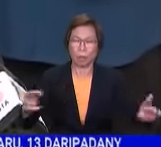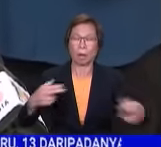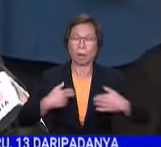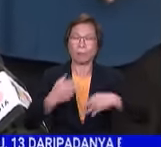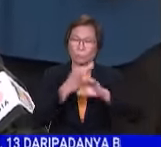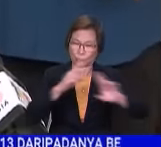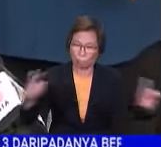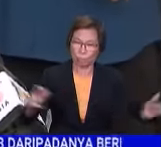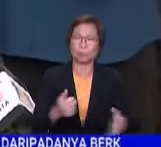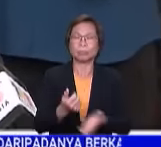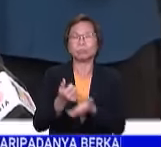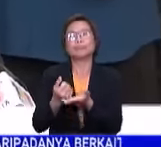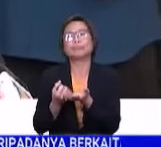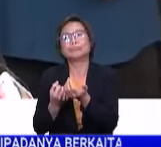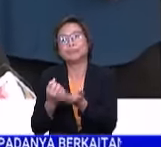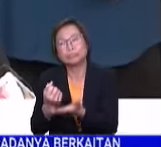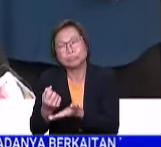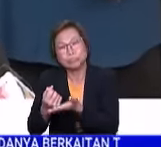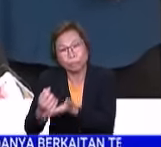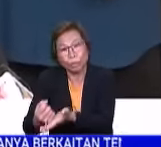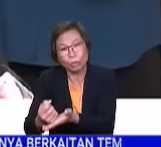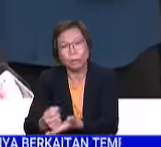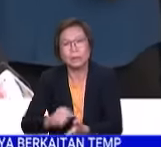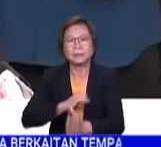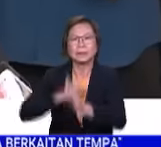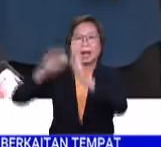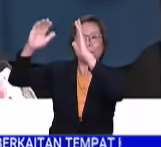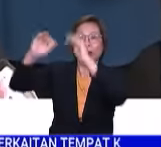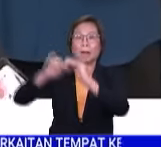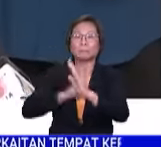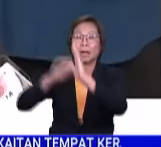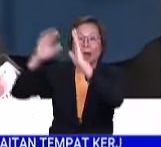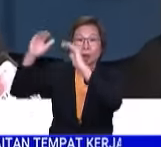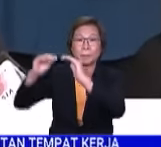makanan. Jadi saya berharap supaya